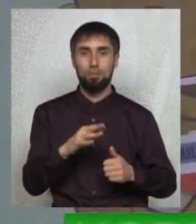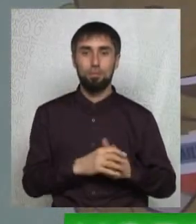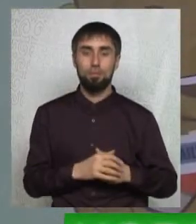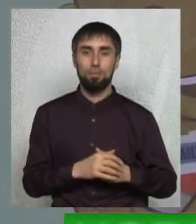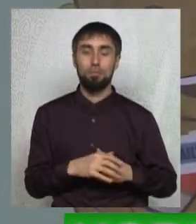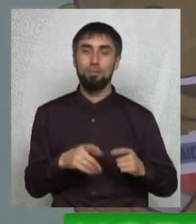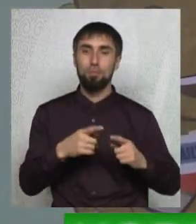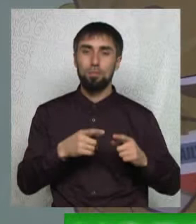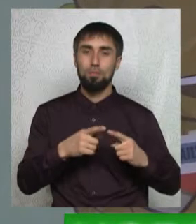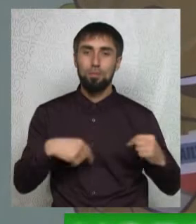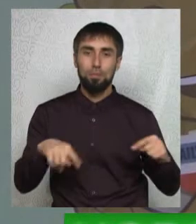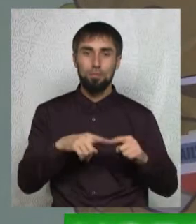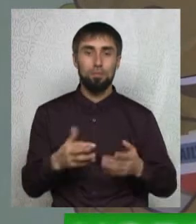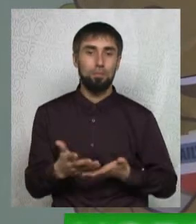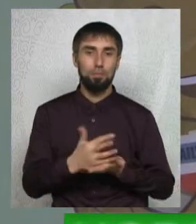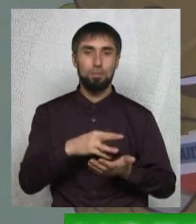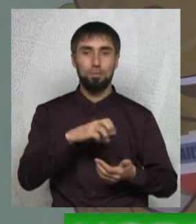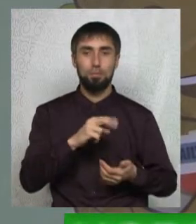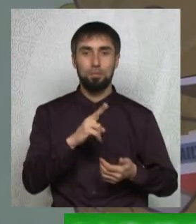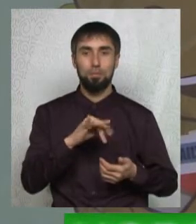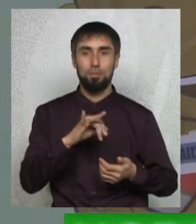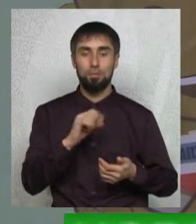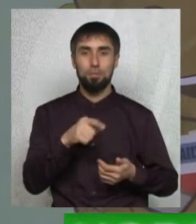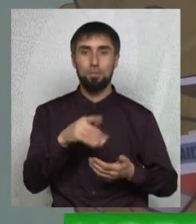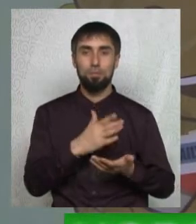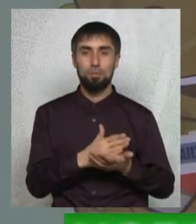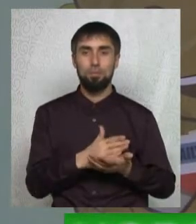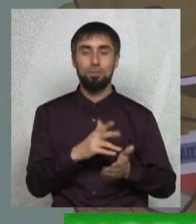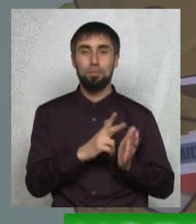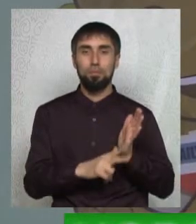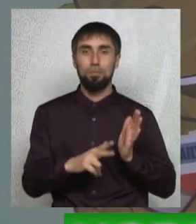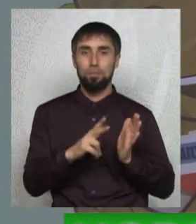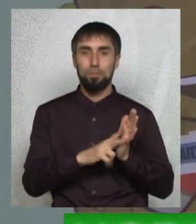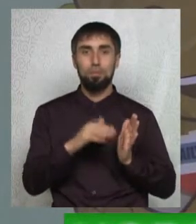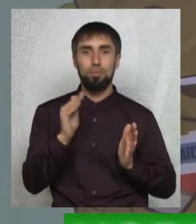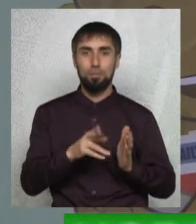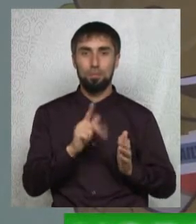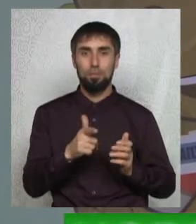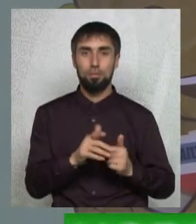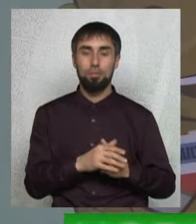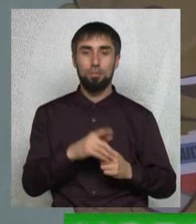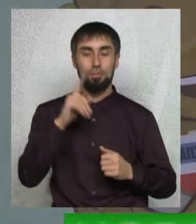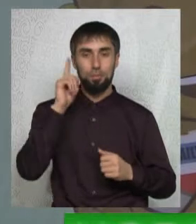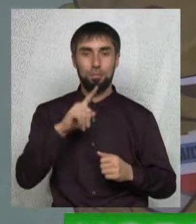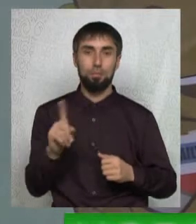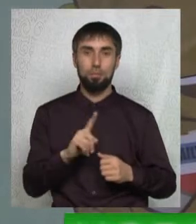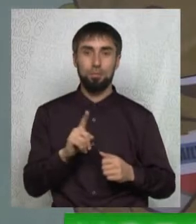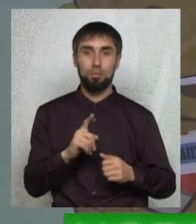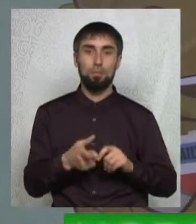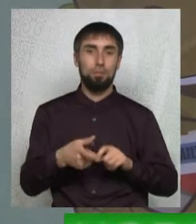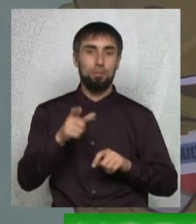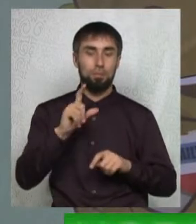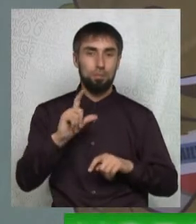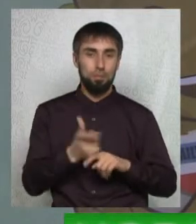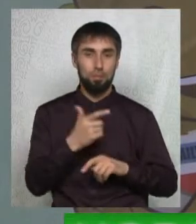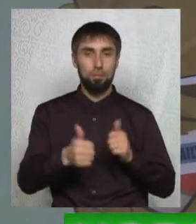сбор макулатуры на данный момент составляет более 88 тысяч килограмм. Учитывая, что сейчас пятый конкурс